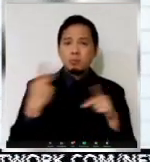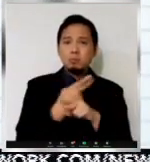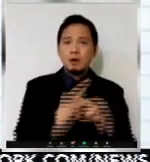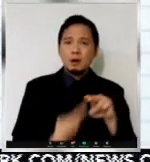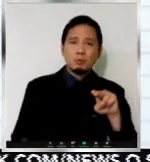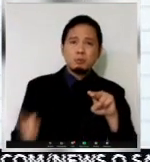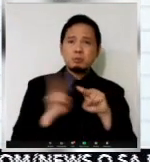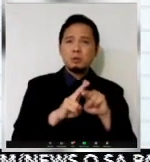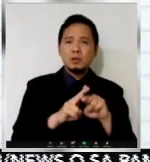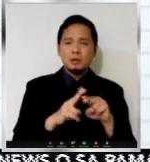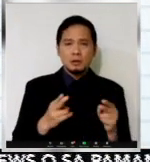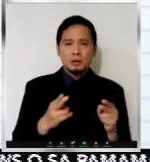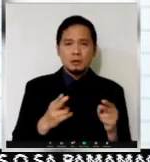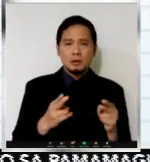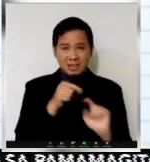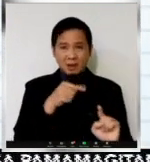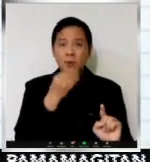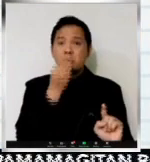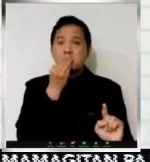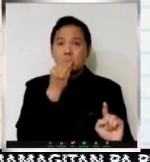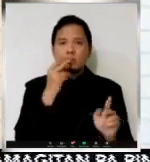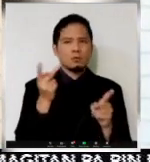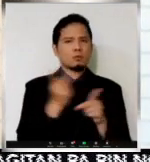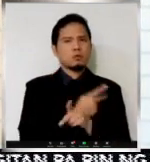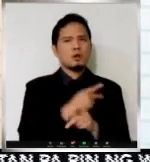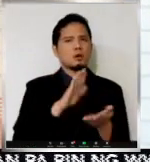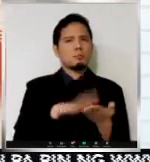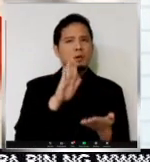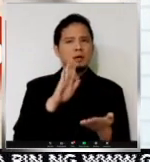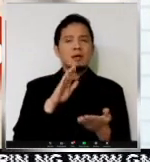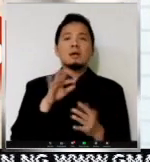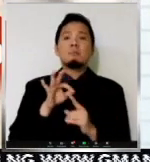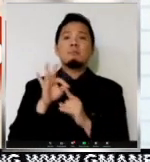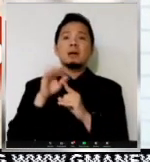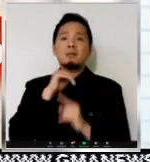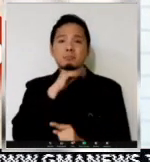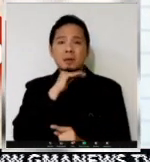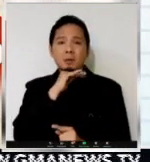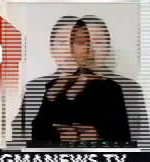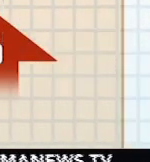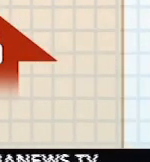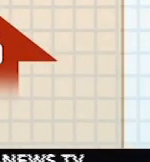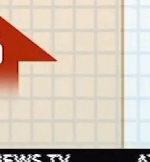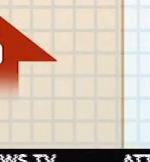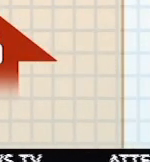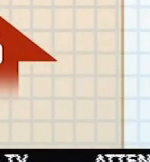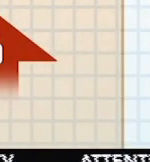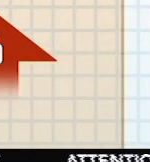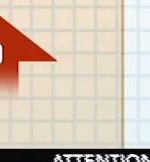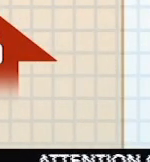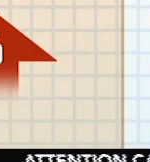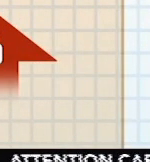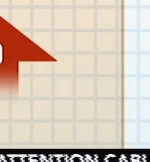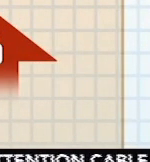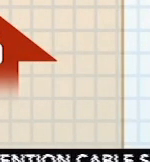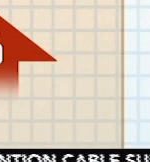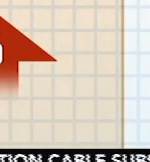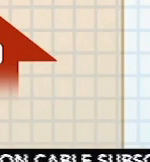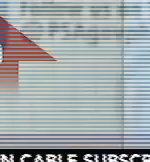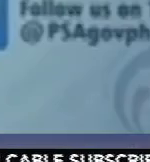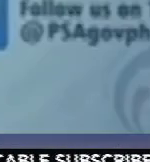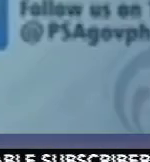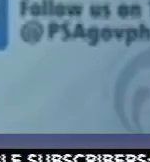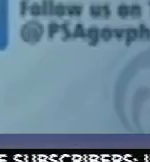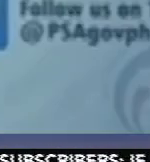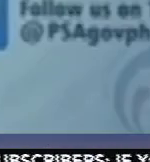sa inflation ng pagkain, partikular ang pagmahal ng karne ng baboy. Matatanda ang sumipa ang presyo nito dahil sa kakulangan ng supply dulot ng African swine